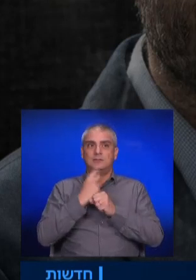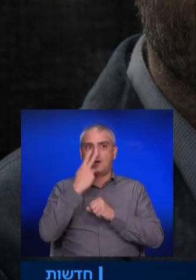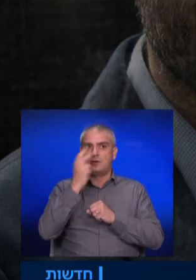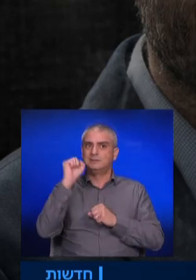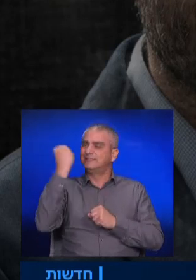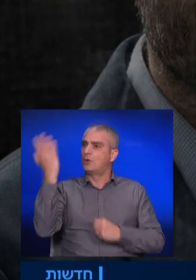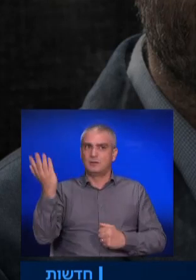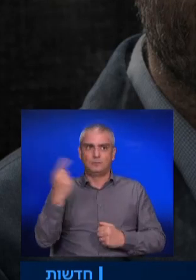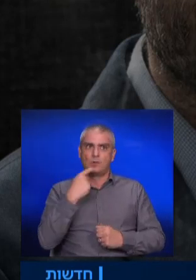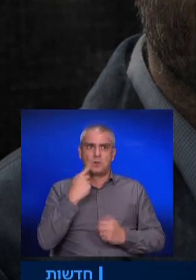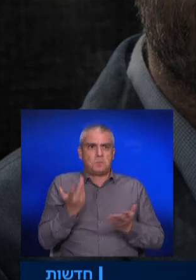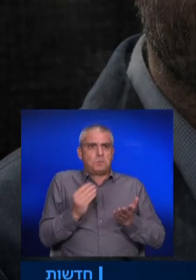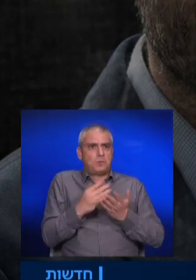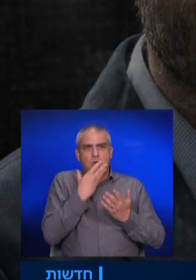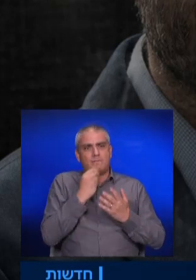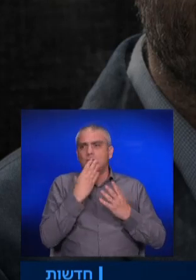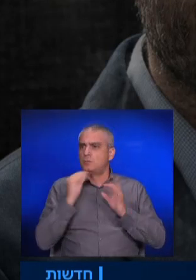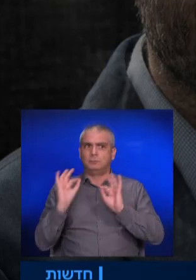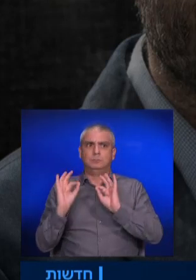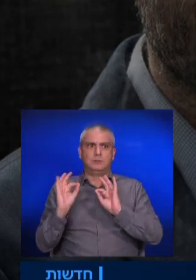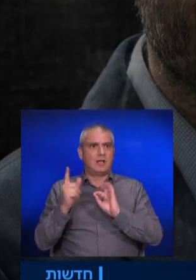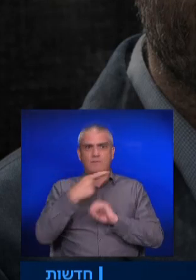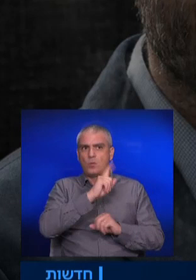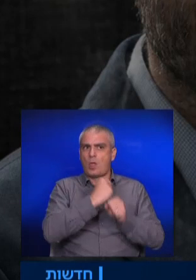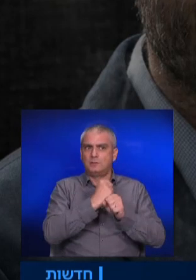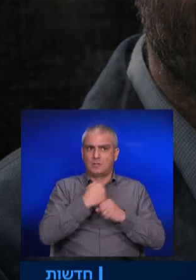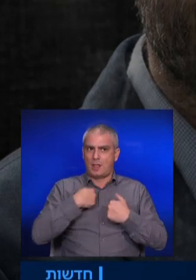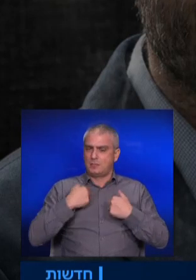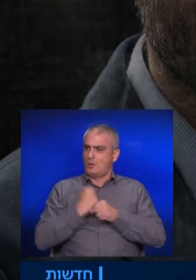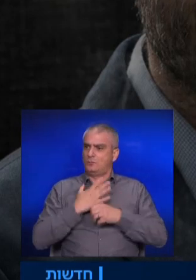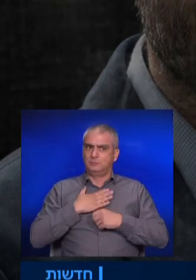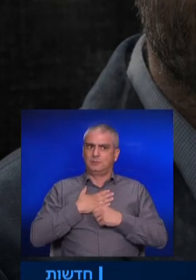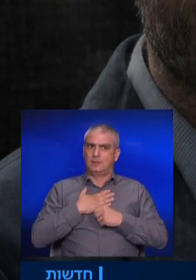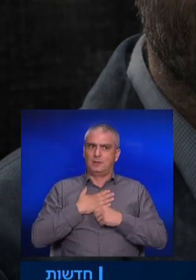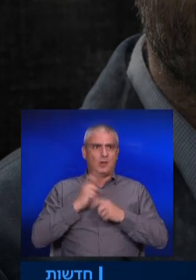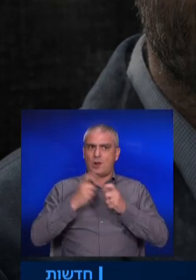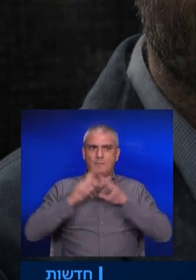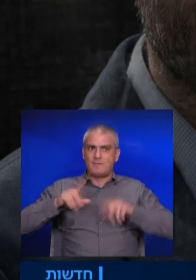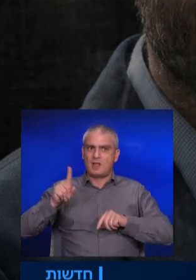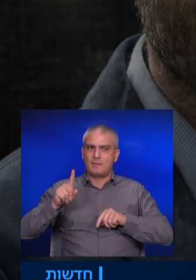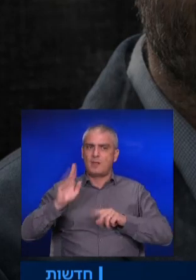אומר להם, זה יופי, יהודים בסדר. אבל לא הוא עושה את זה, אני עושה את זה. לא, לא רע.